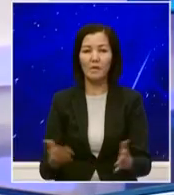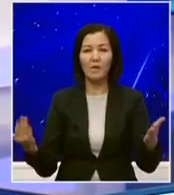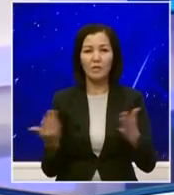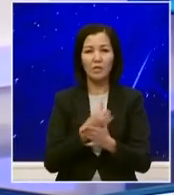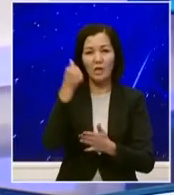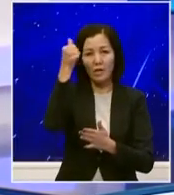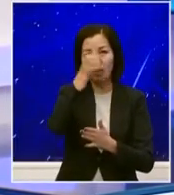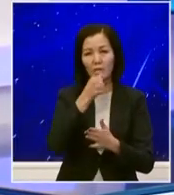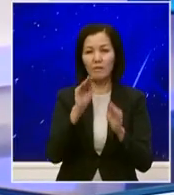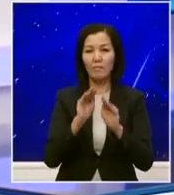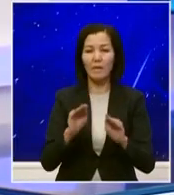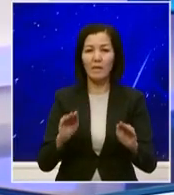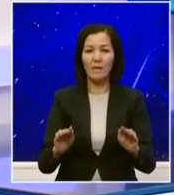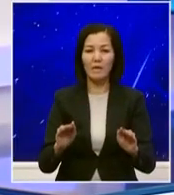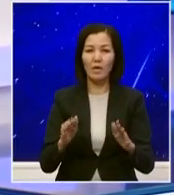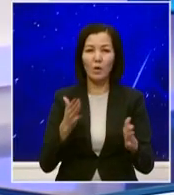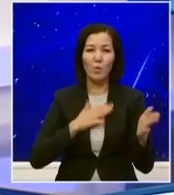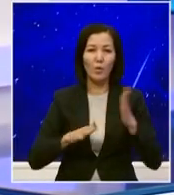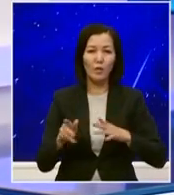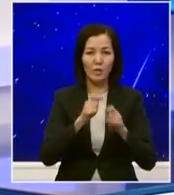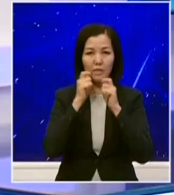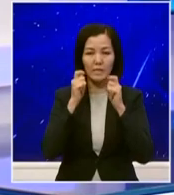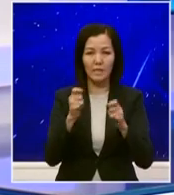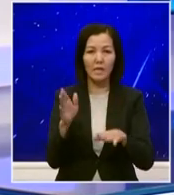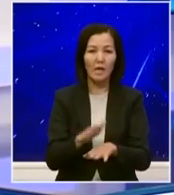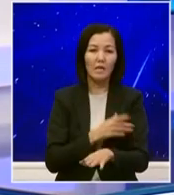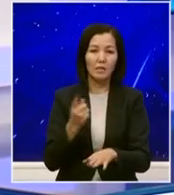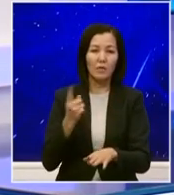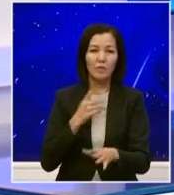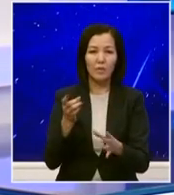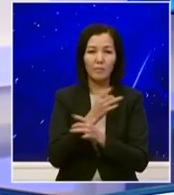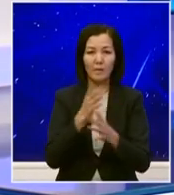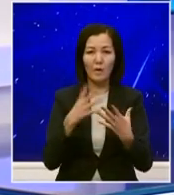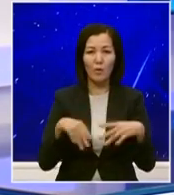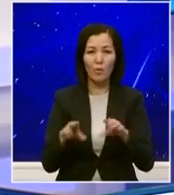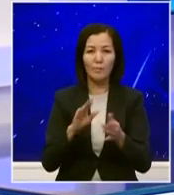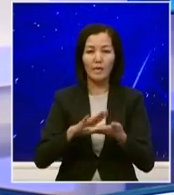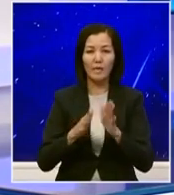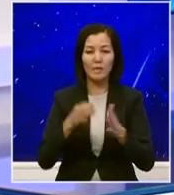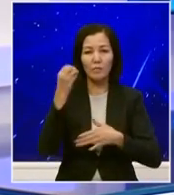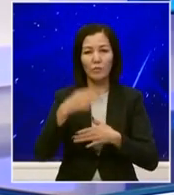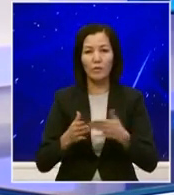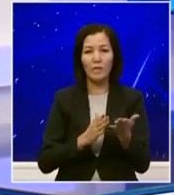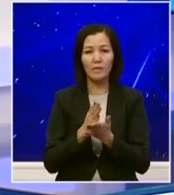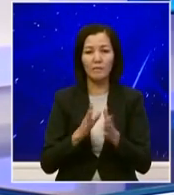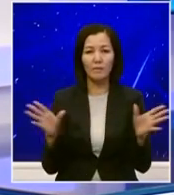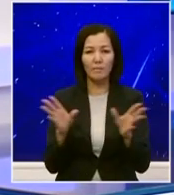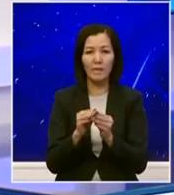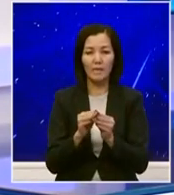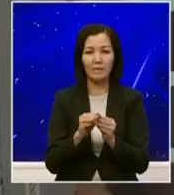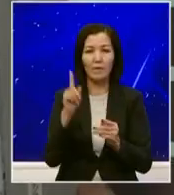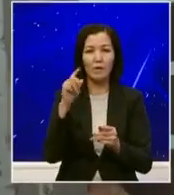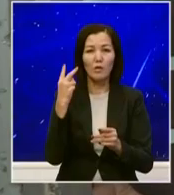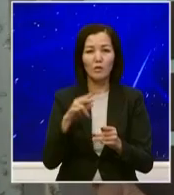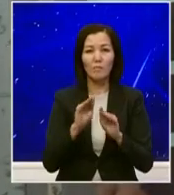Жаңа жыл балаларға қуаныш сыйлайды. Олардың асыға күтетін мейрамында қоғамдық келісім орталығының қызметкерлері мен меценаттар бірлесіп